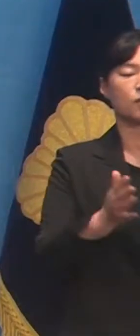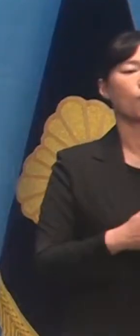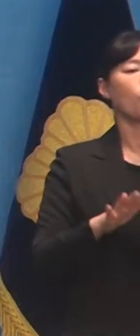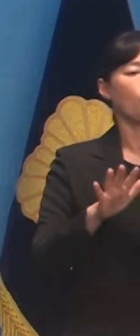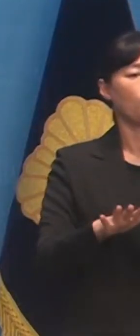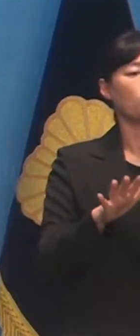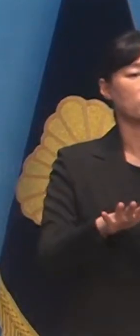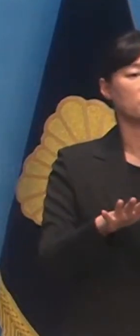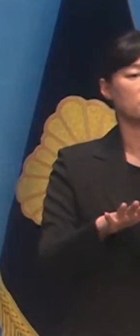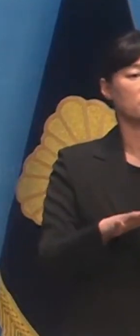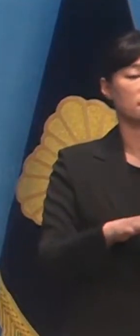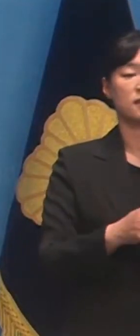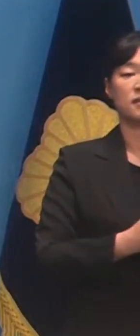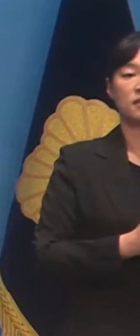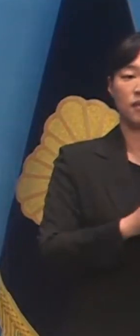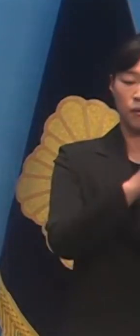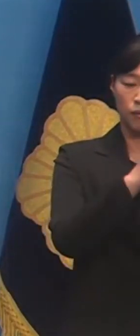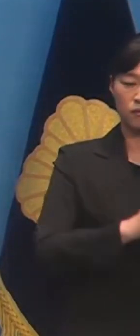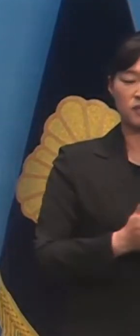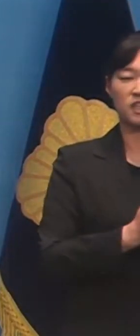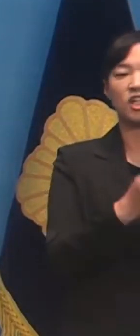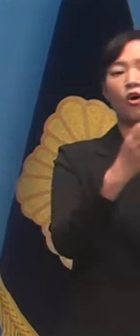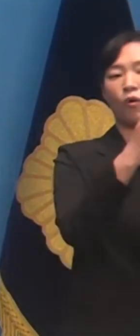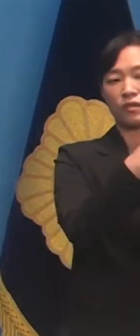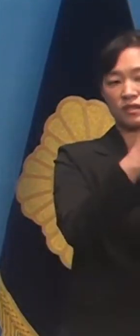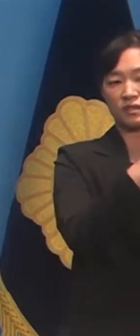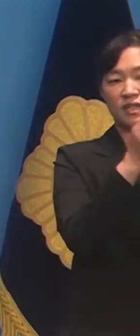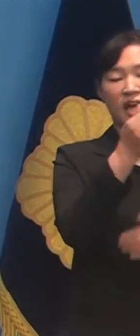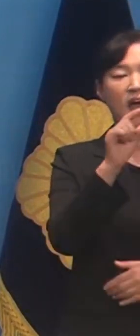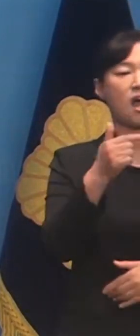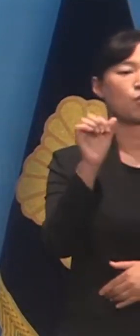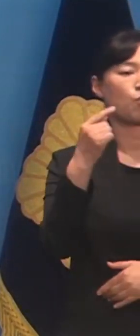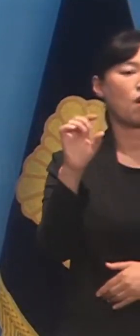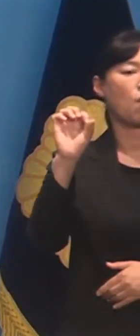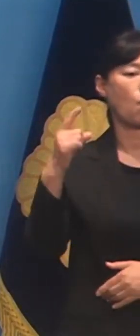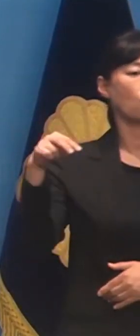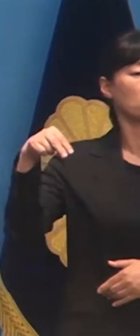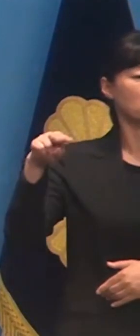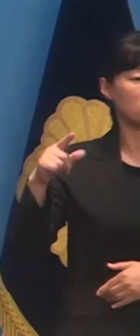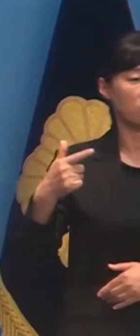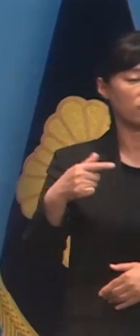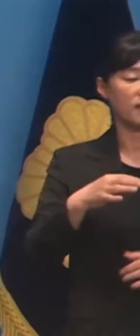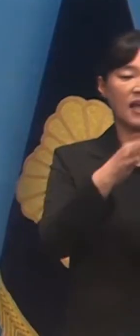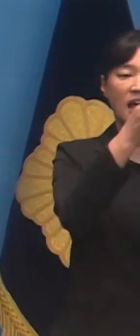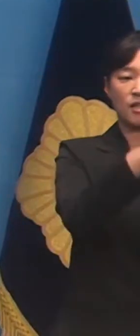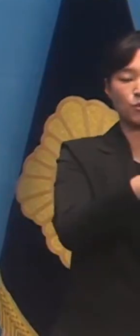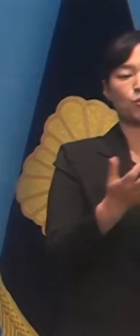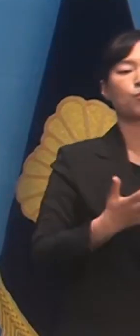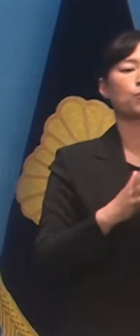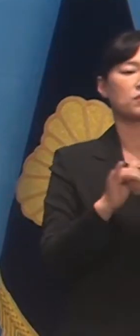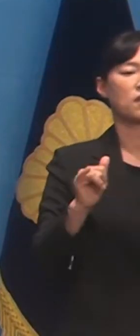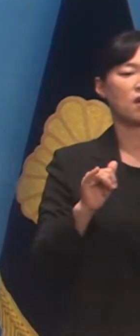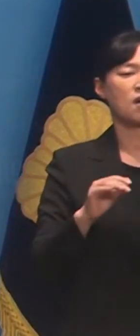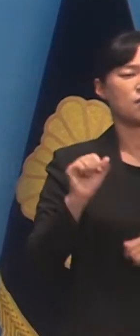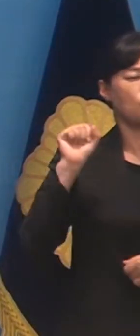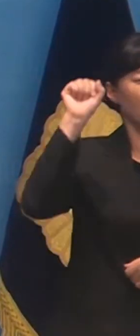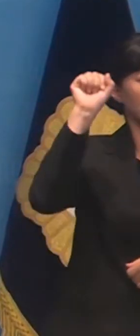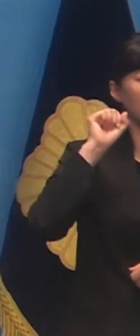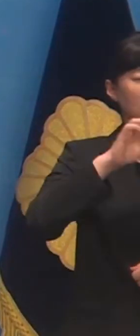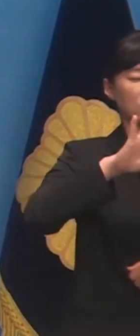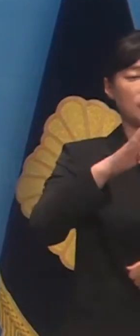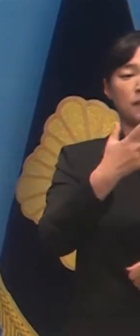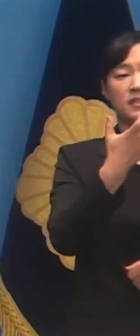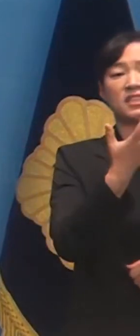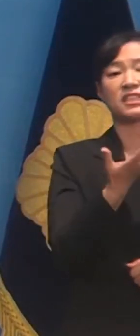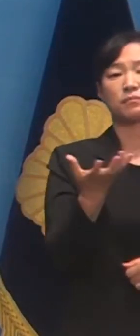오늘 기자회견은 거제도에 있는 하나오션 하청 노동자 관련 고공농성 및 470억